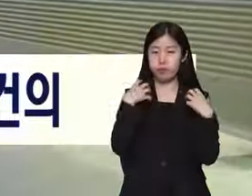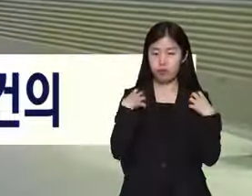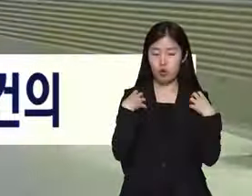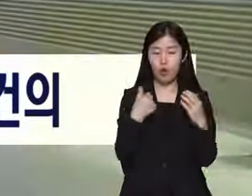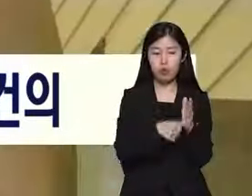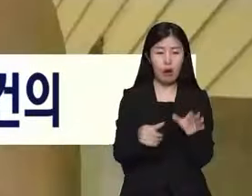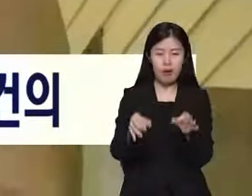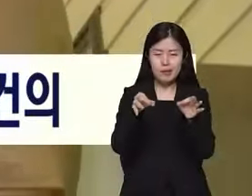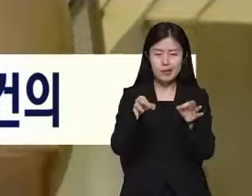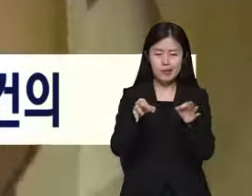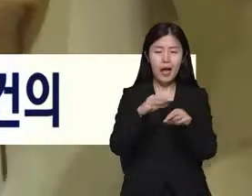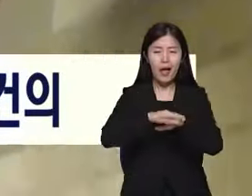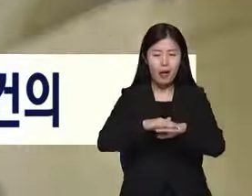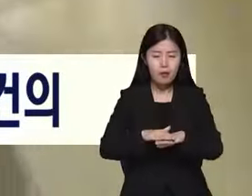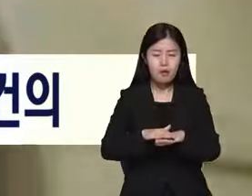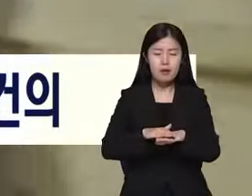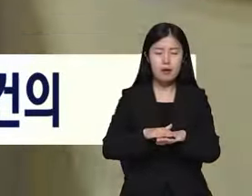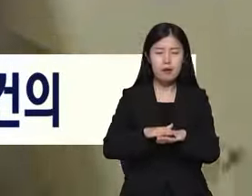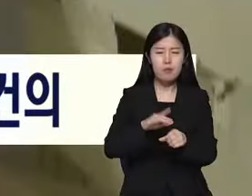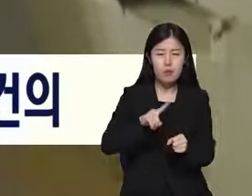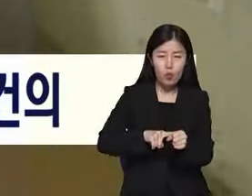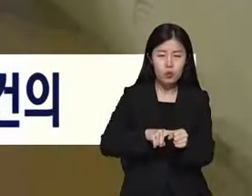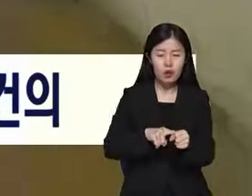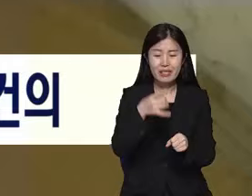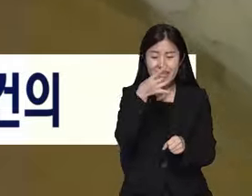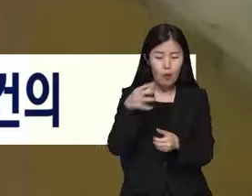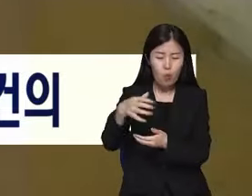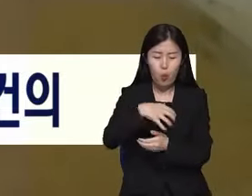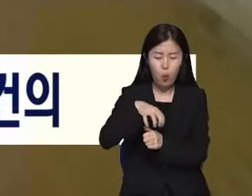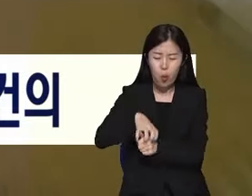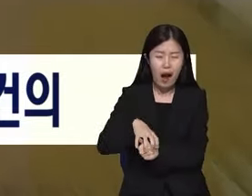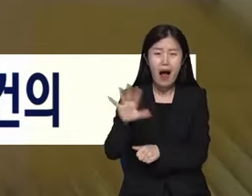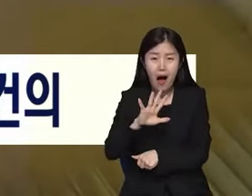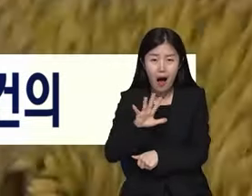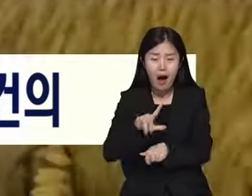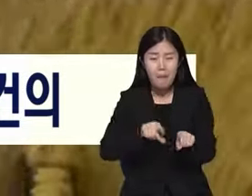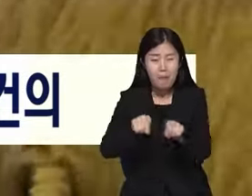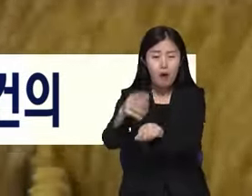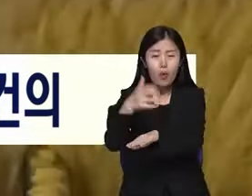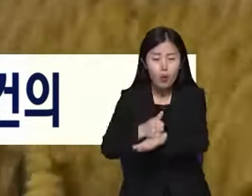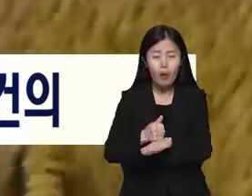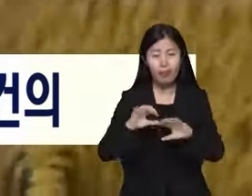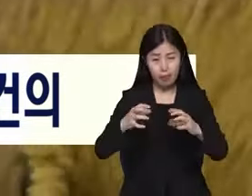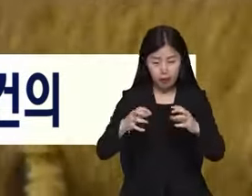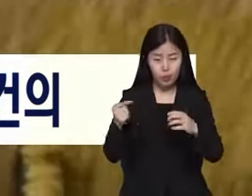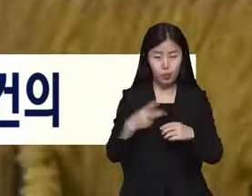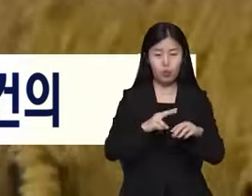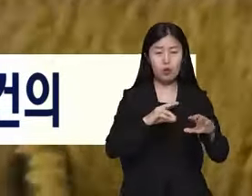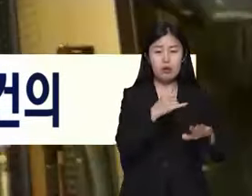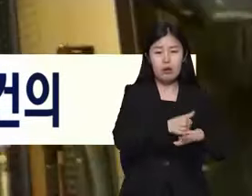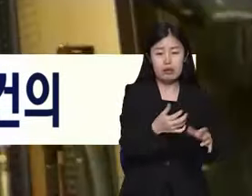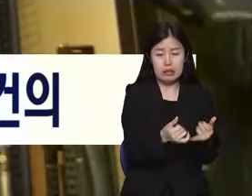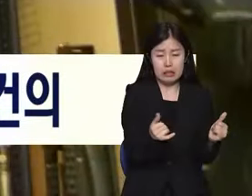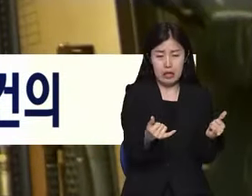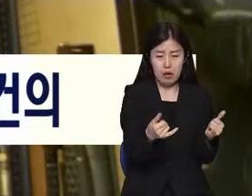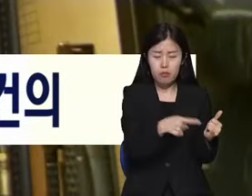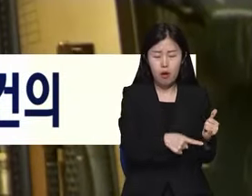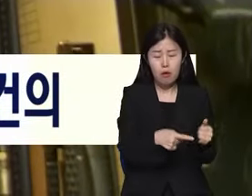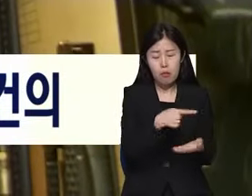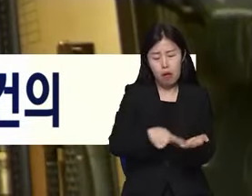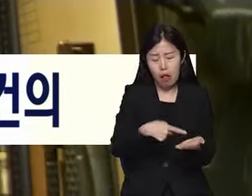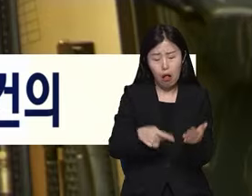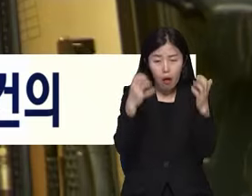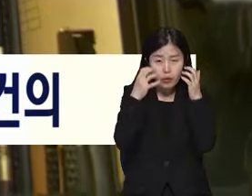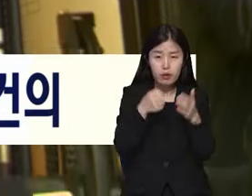잡기 위해 쌀값 대책 마련을 더 늦출 경우 국가나 농민은 더 큰 대가를 치를 수밖에 없다며 20만 원 쌀값 정상화를